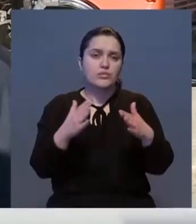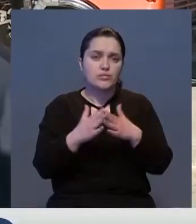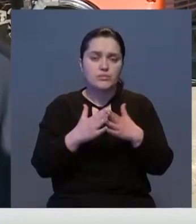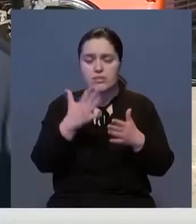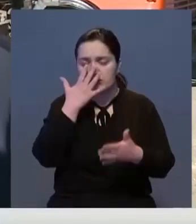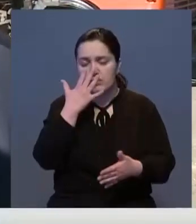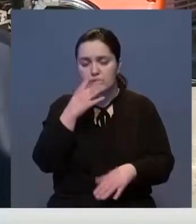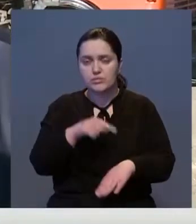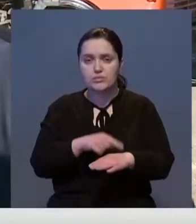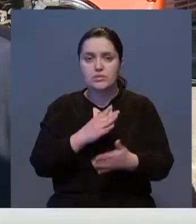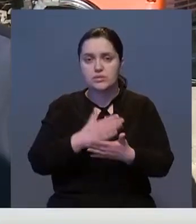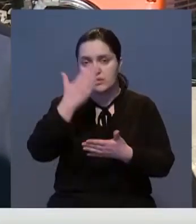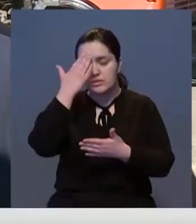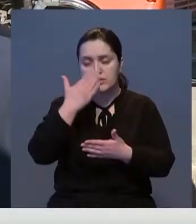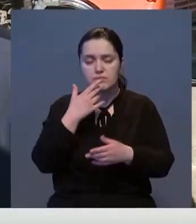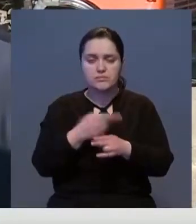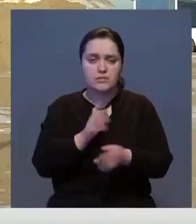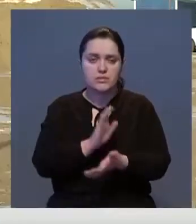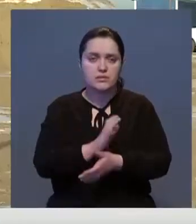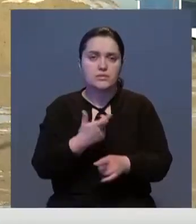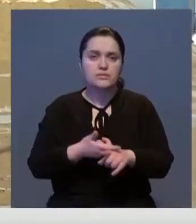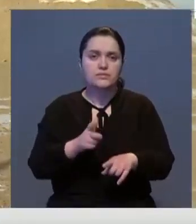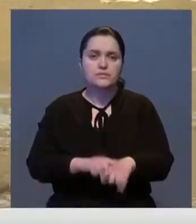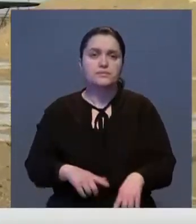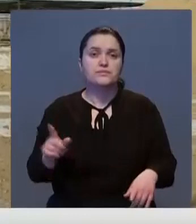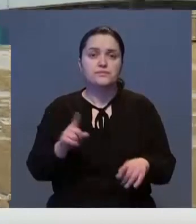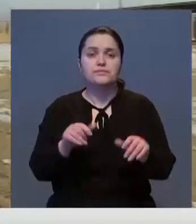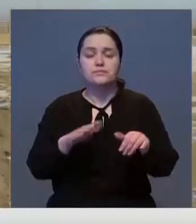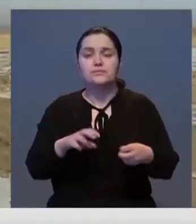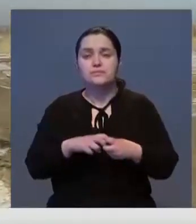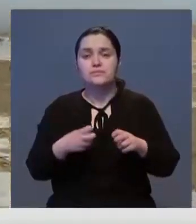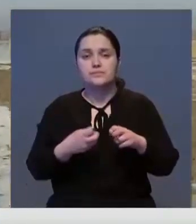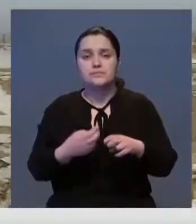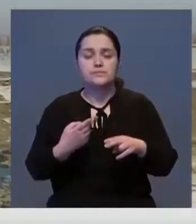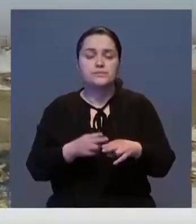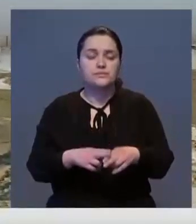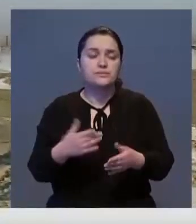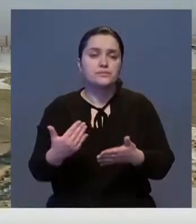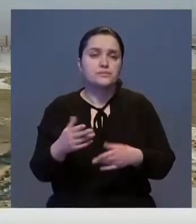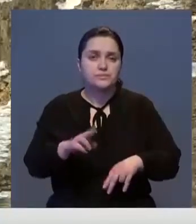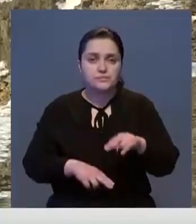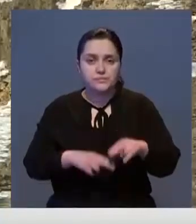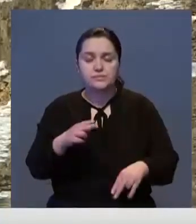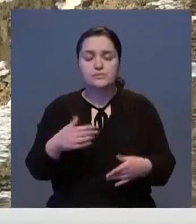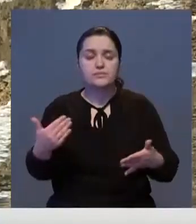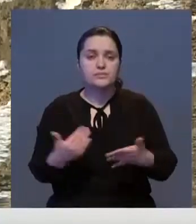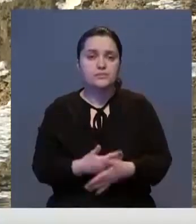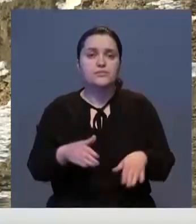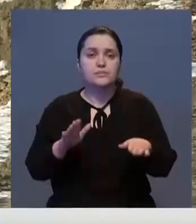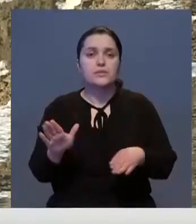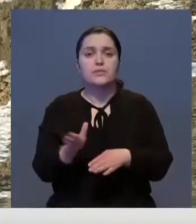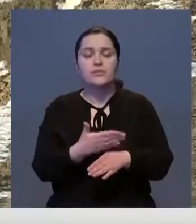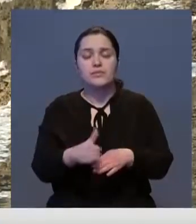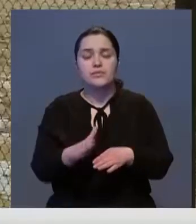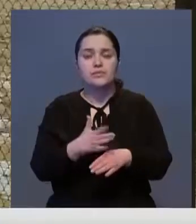пунктов. Особенно летом сложно. Антисанитария. Чтобы решить проблему, в районе построили новый полигон для твердых бытовых отходов.